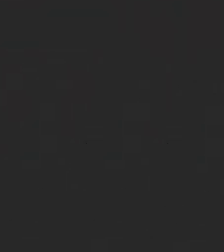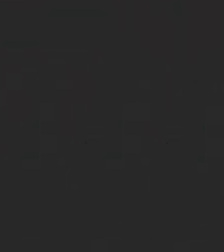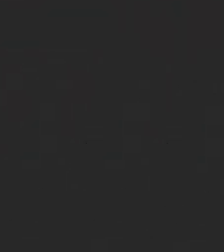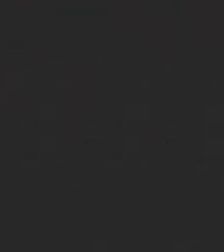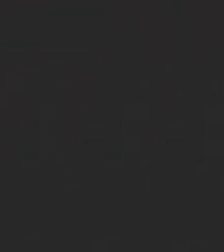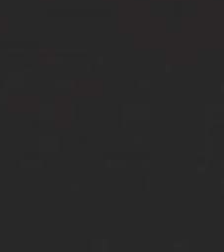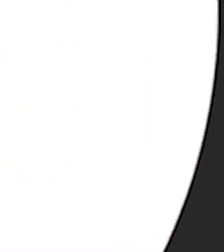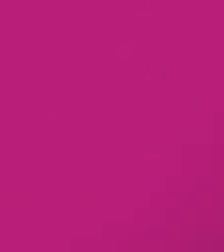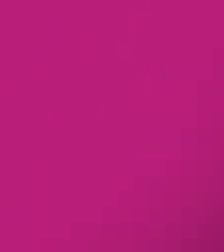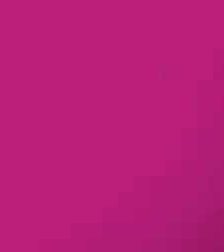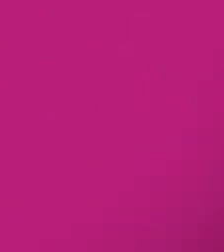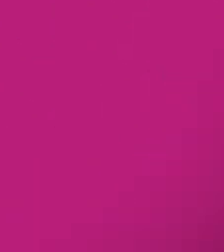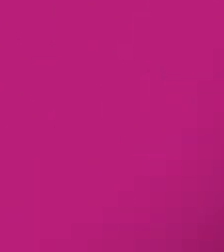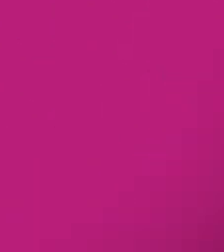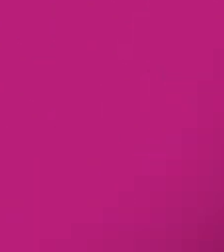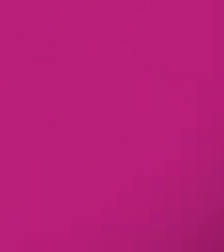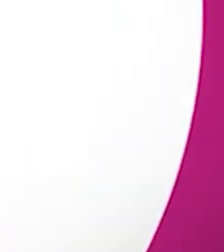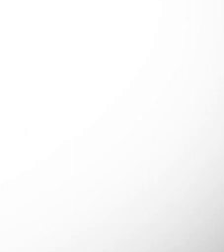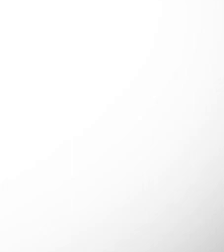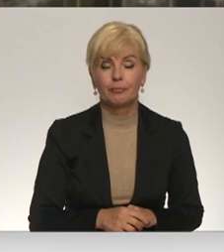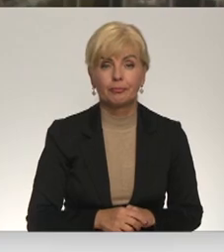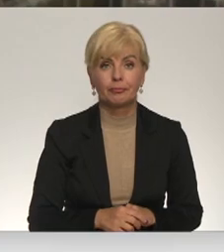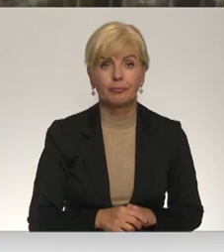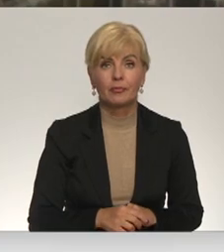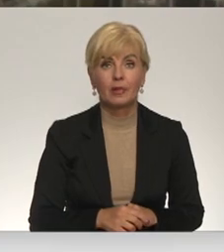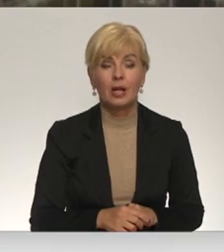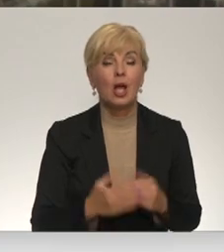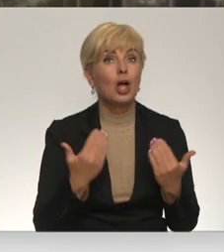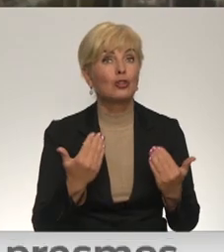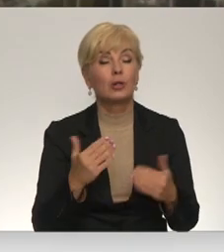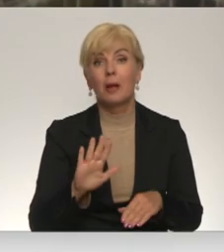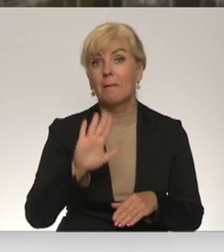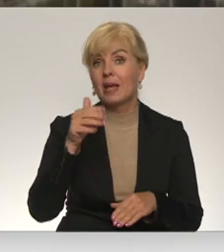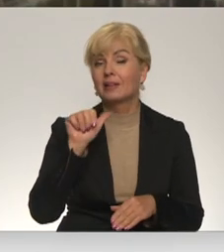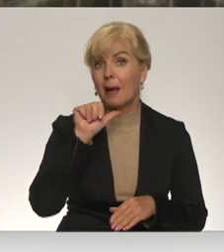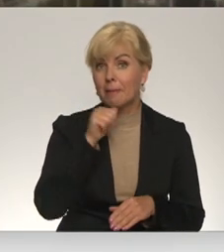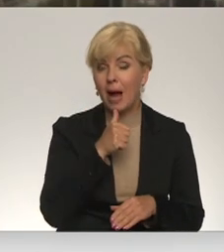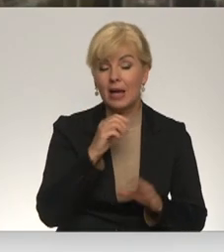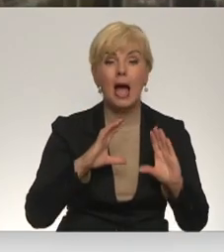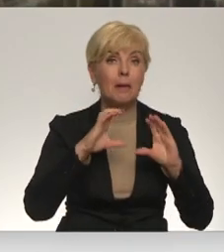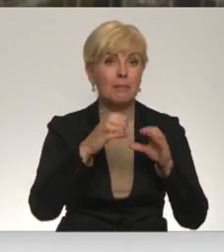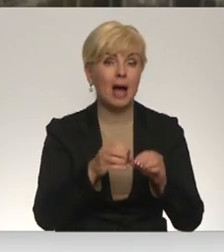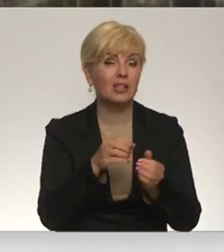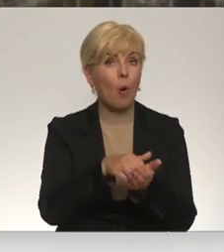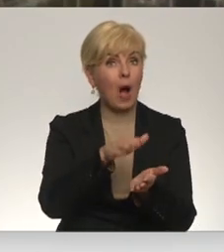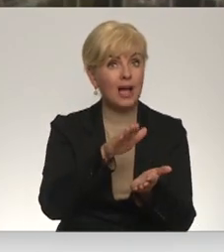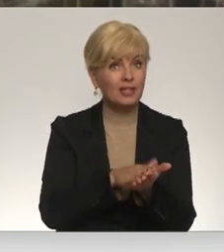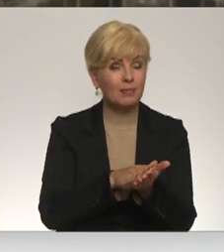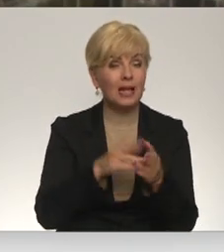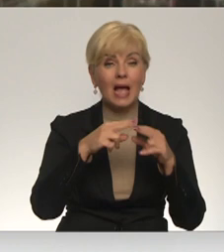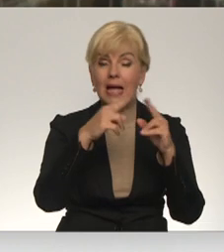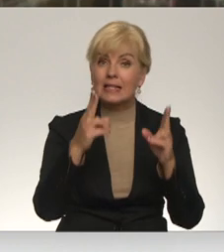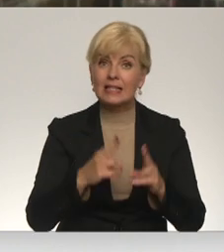Re, viss ēters ir te! Šodien, 5. maijā, pasaulē tiek atzīmēta